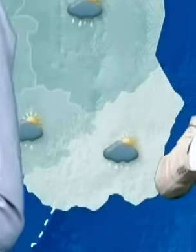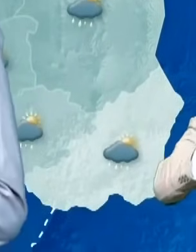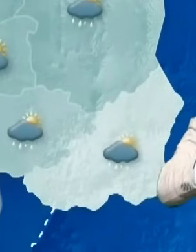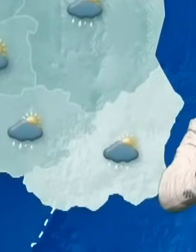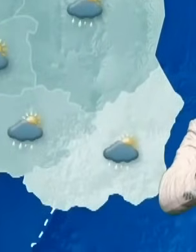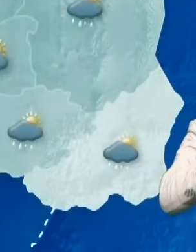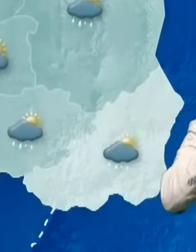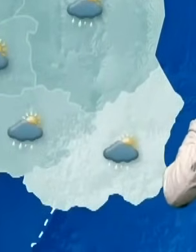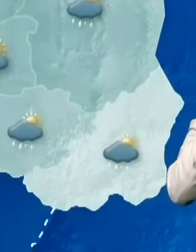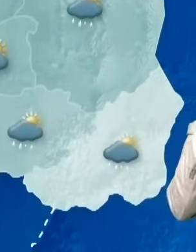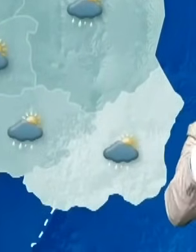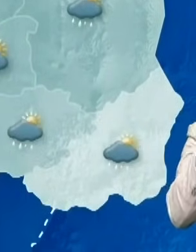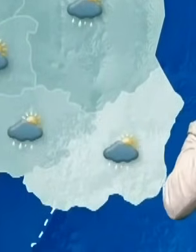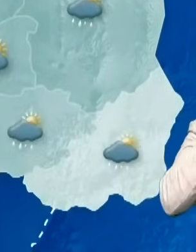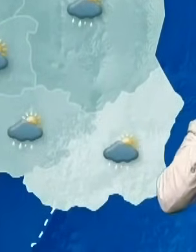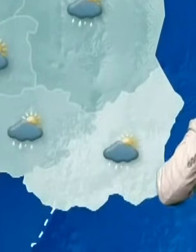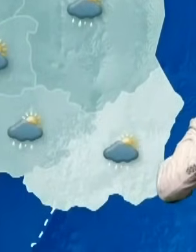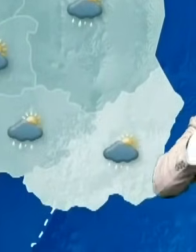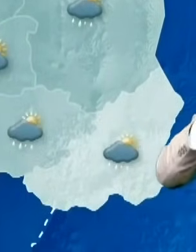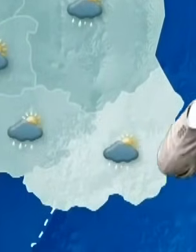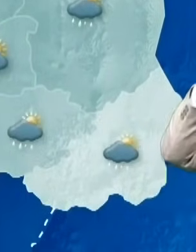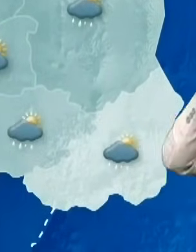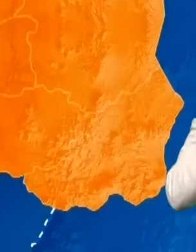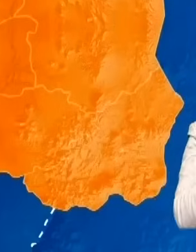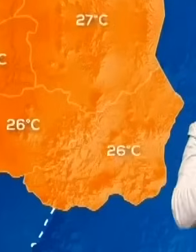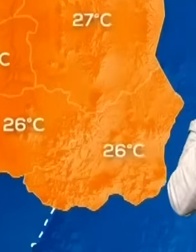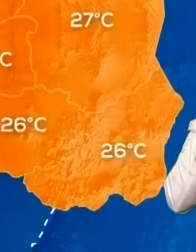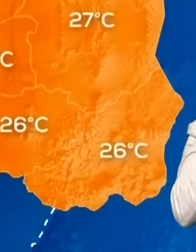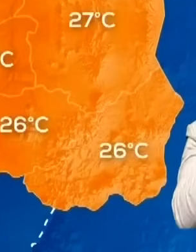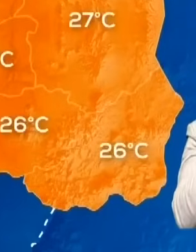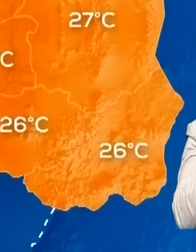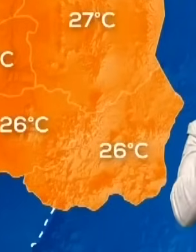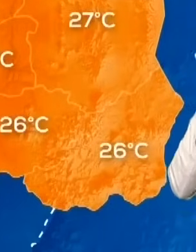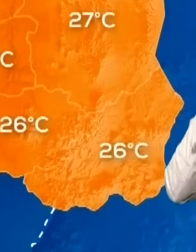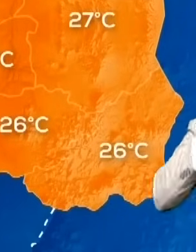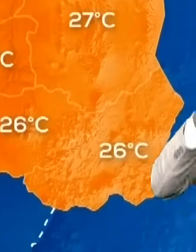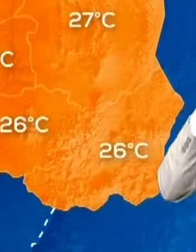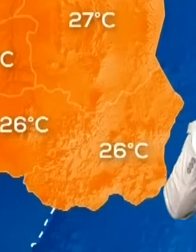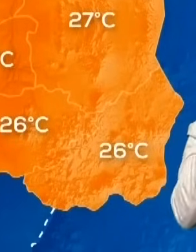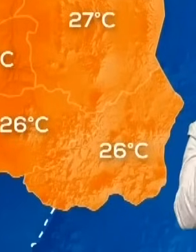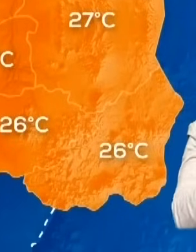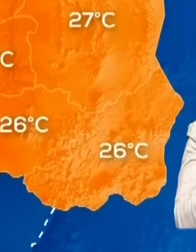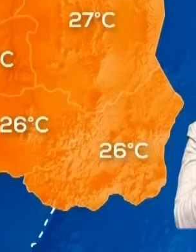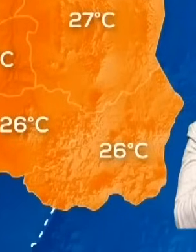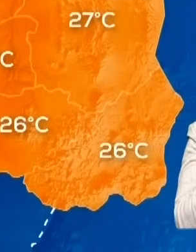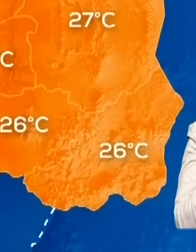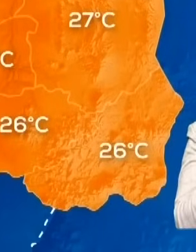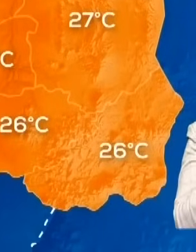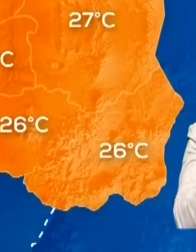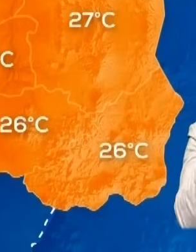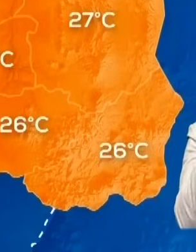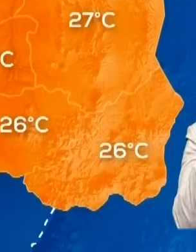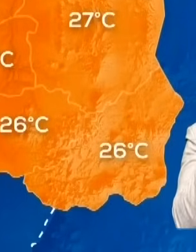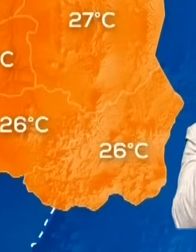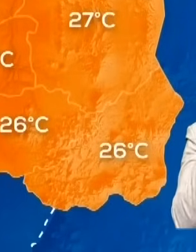y'igicamunsi tuzakomeza kugira ibicu byiganze. Ubushyuhe buteganyijwe bwo hejuru mu gihugu cyacu buzajya kuri degrés Celsius